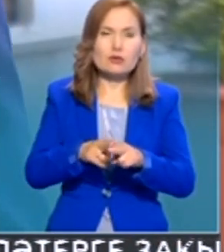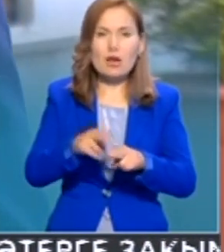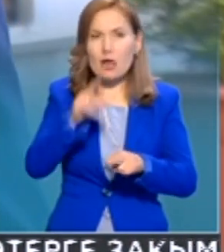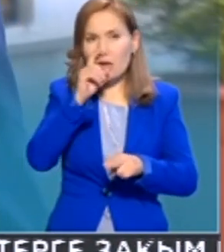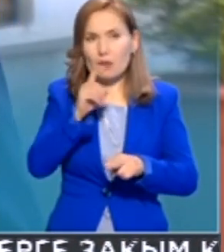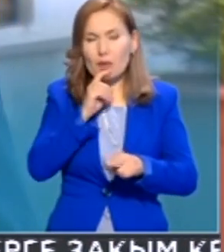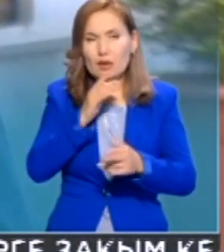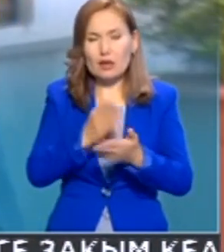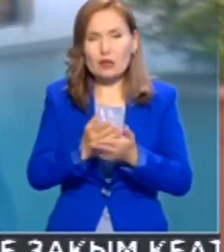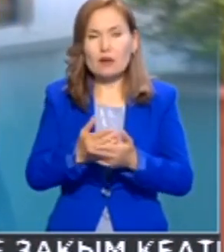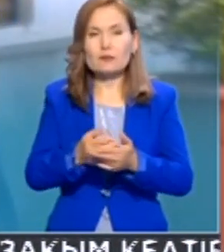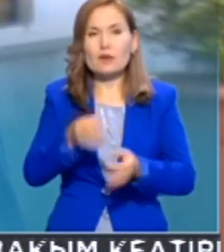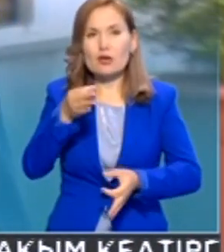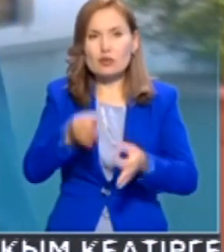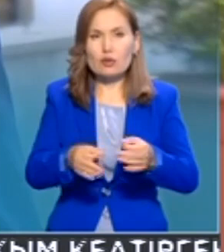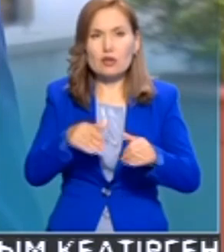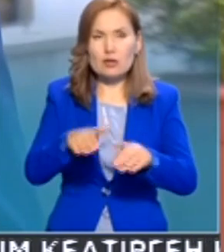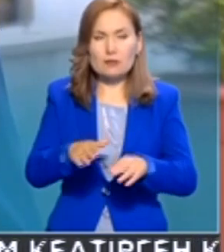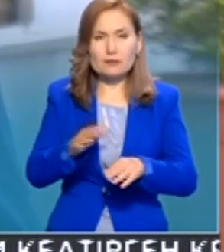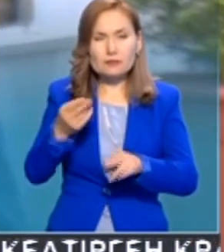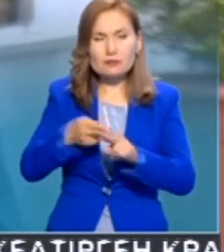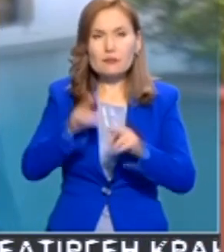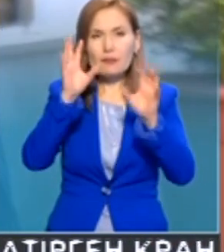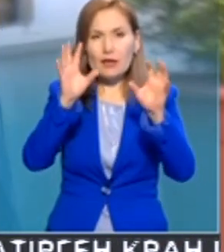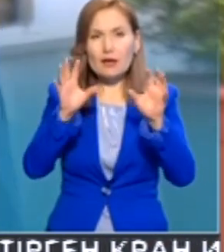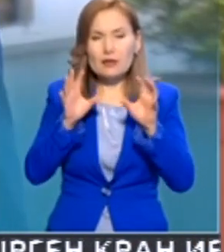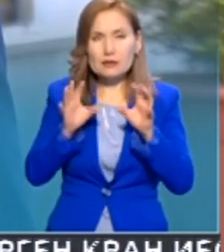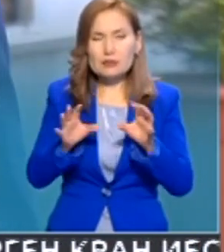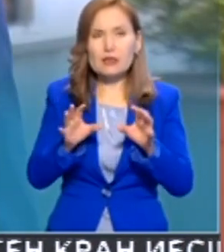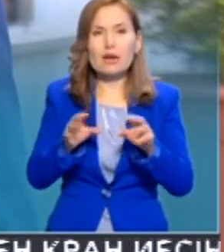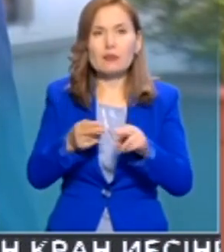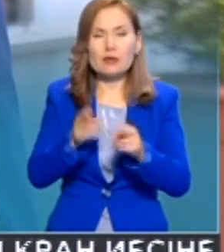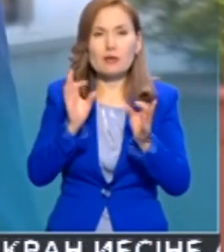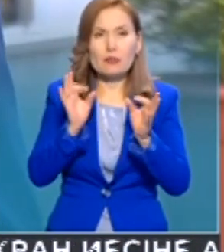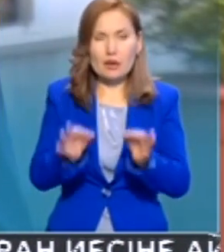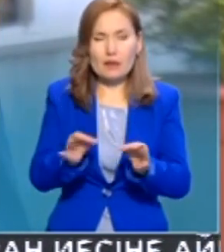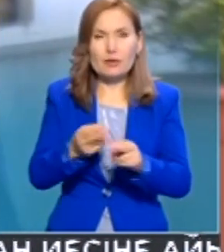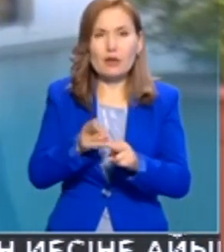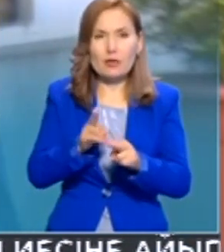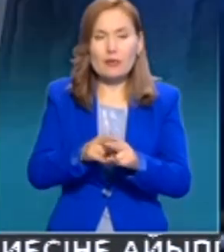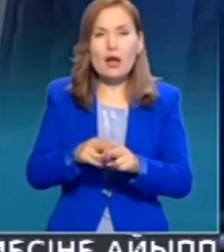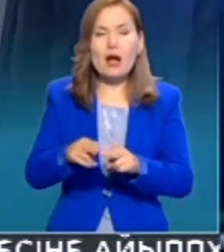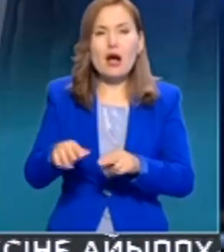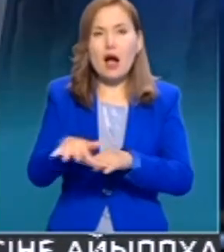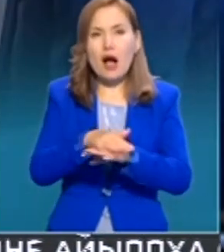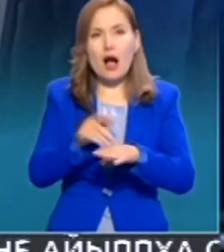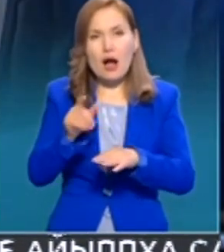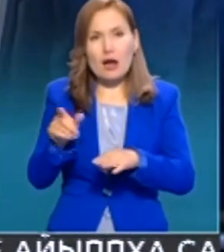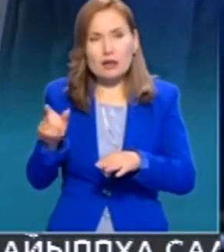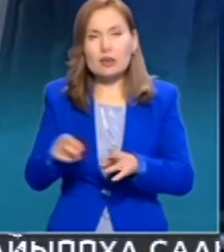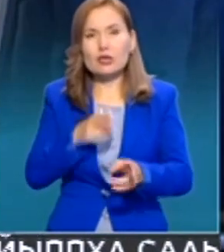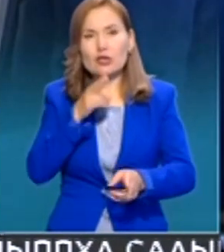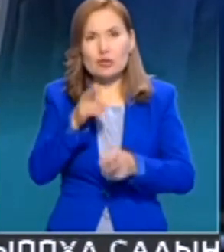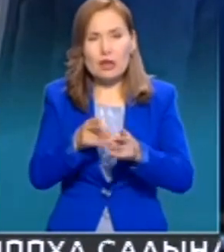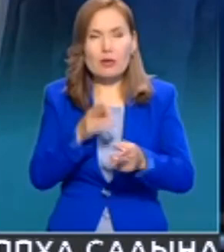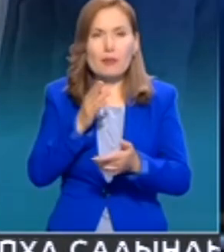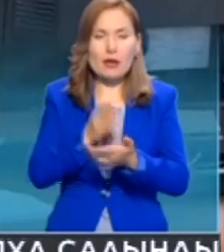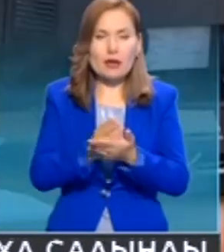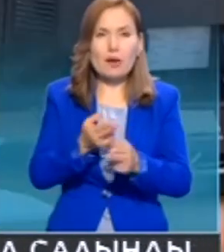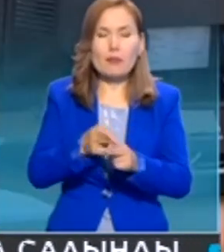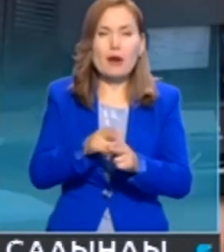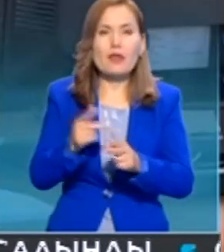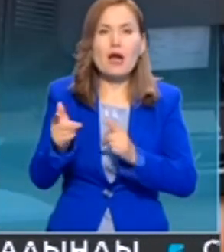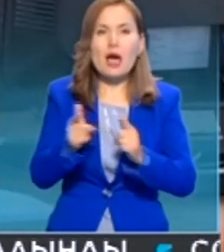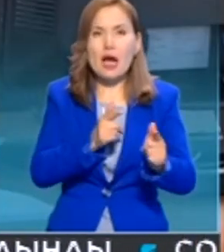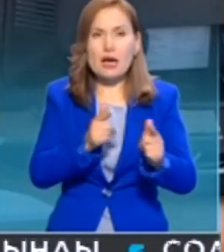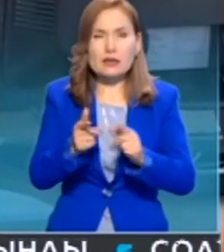болады. А бірақ қарапайым халықтың бұқараның мүддесінен қарайтын болсаң, ол әрине әділетсіз. Парламентаризм институты әзірлеген заң